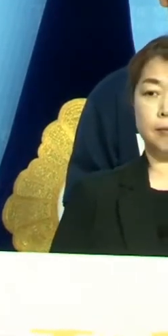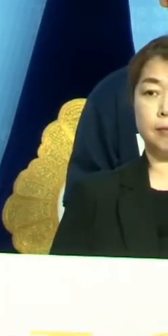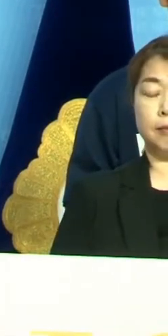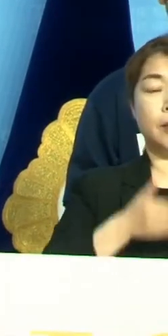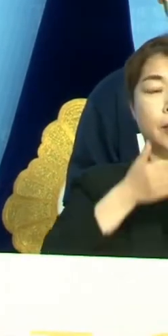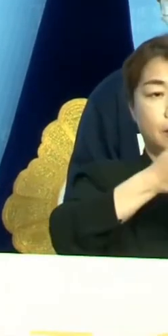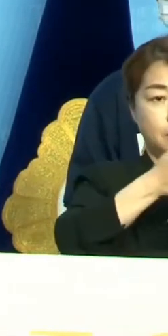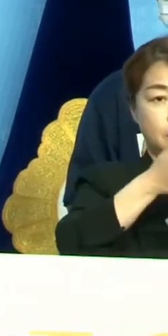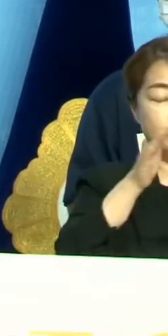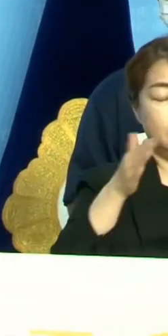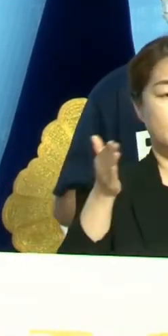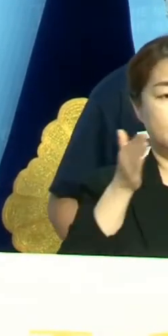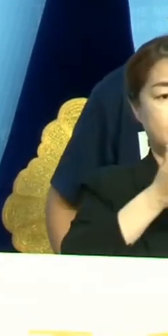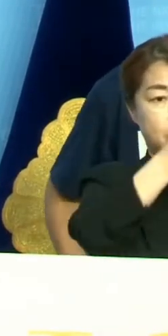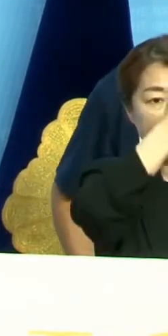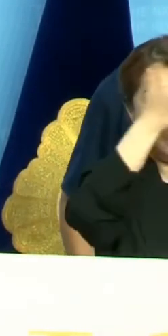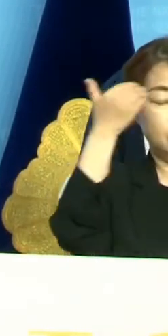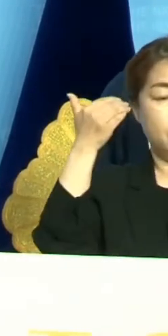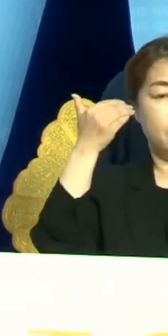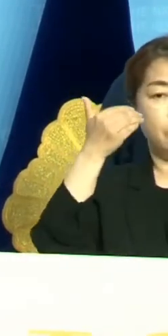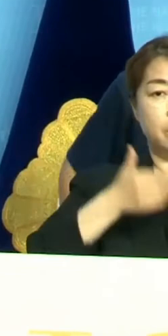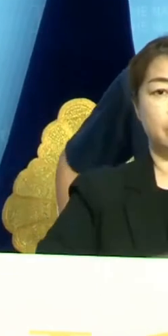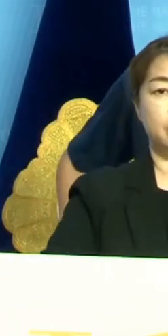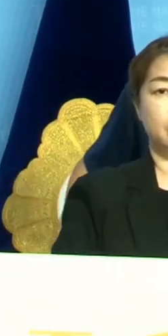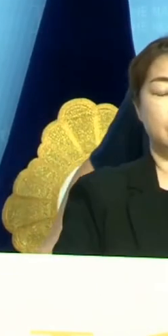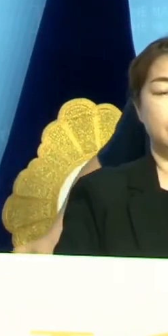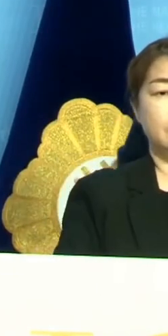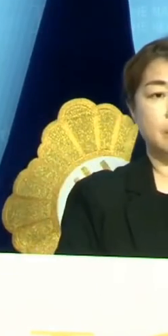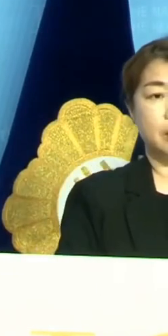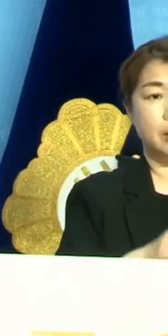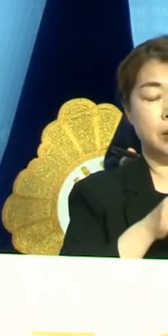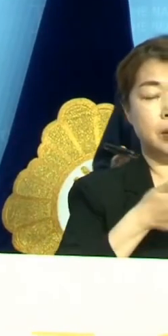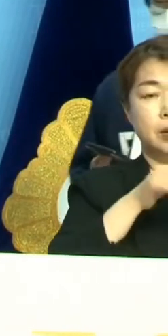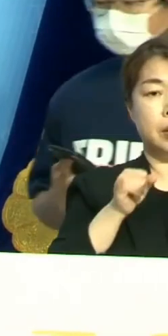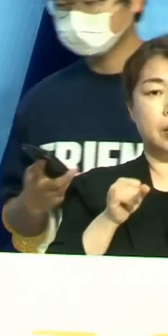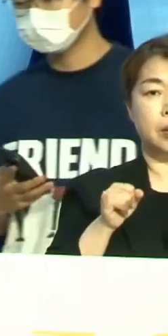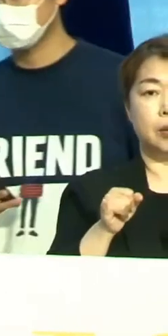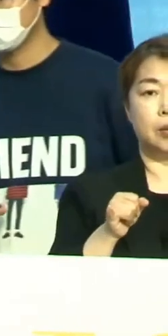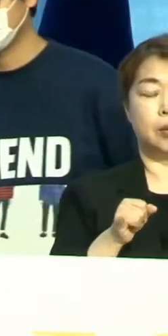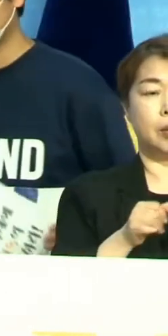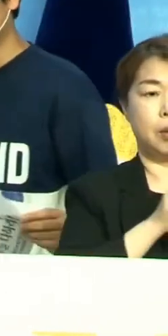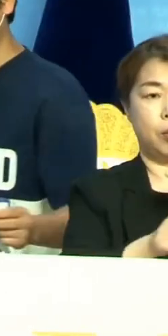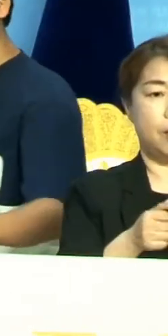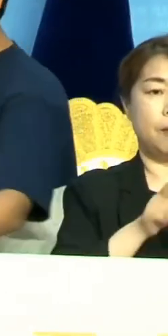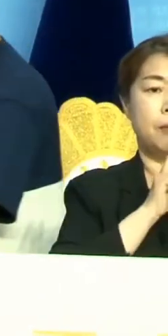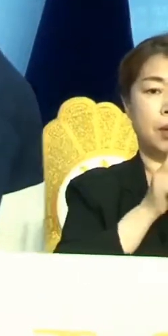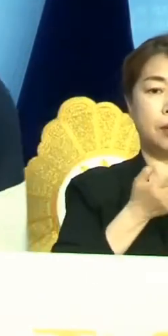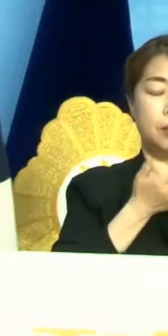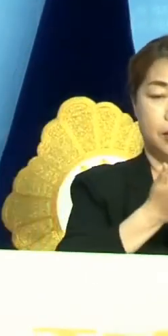네 감사합니다 다음은 청년 하다 의 기함 대표 님의 발언 듣도록 하겠습니다